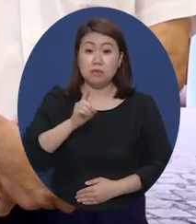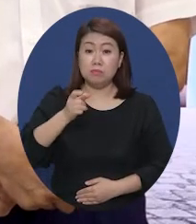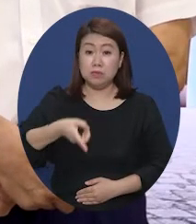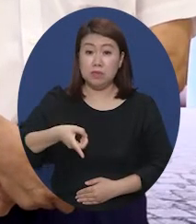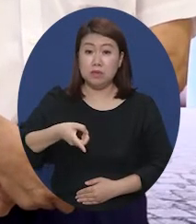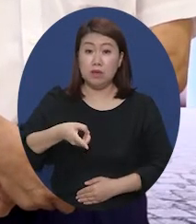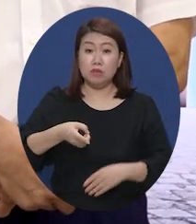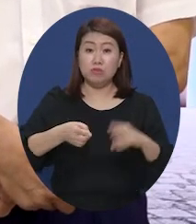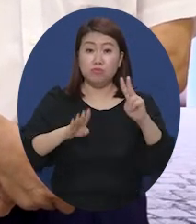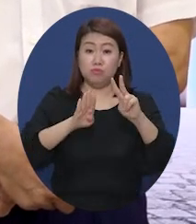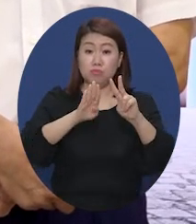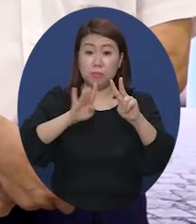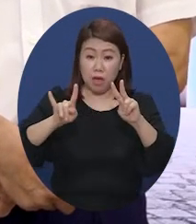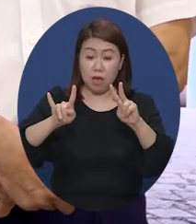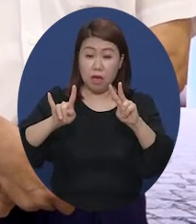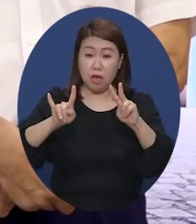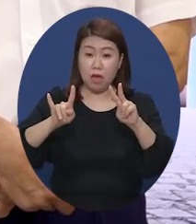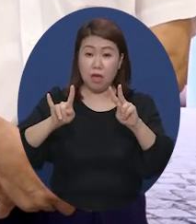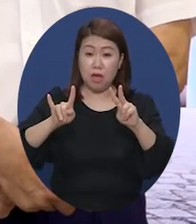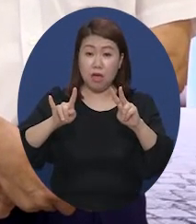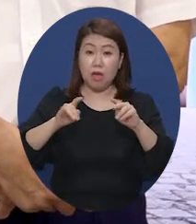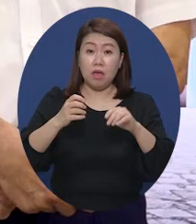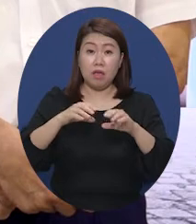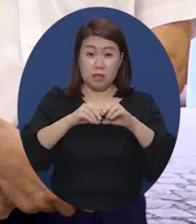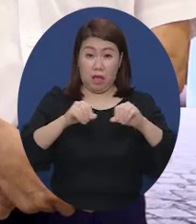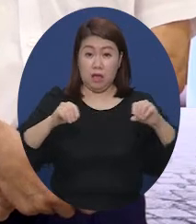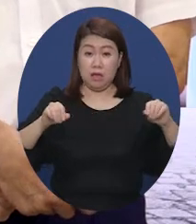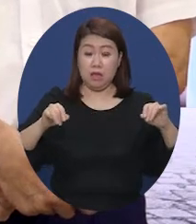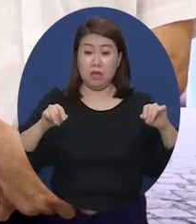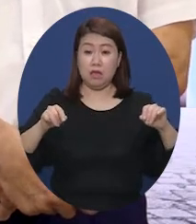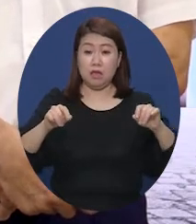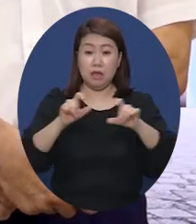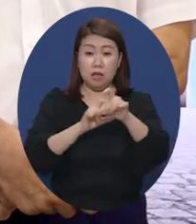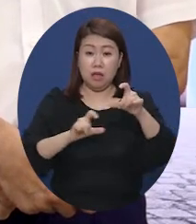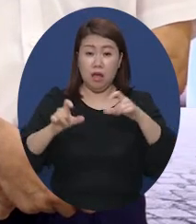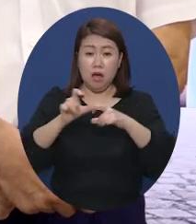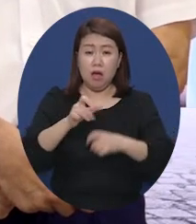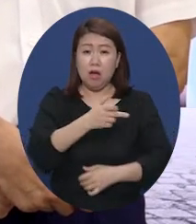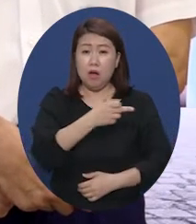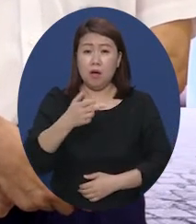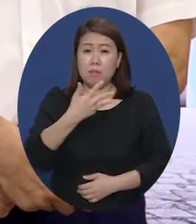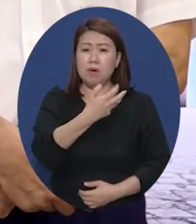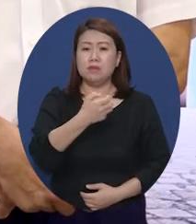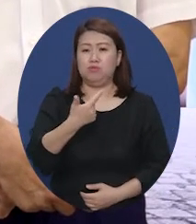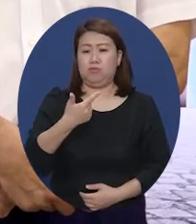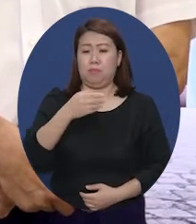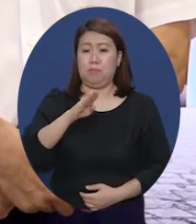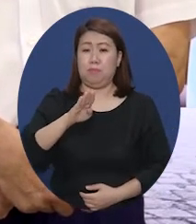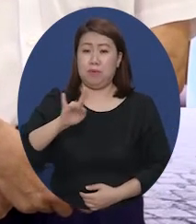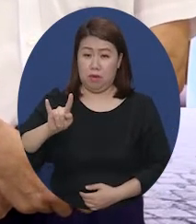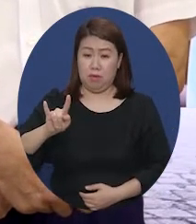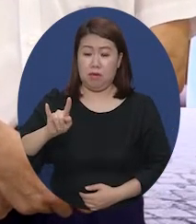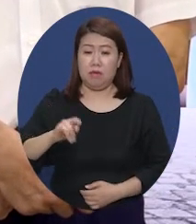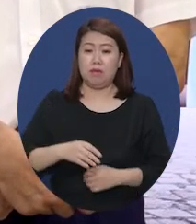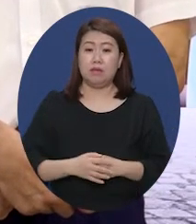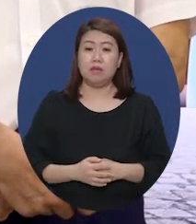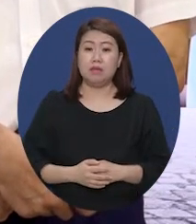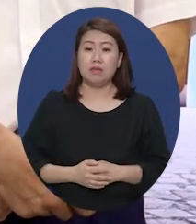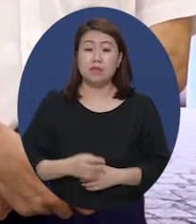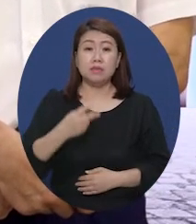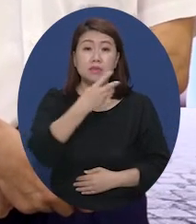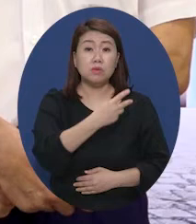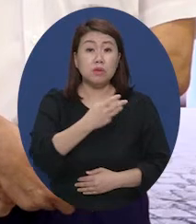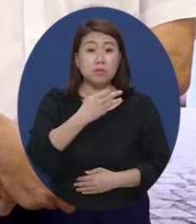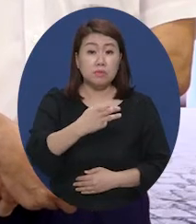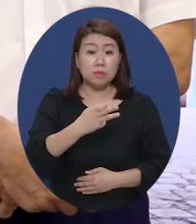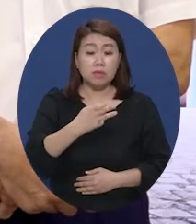GDP의 2배나 되고 우리나라 전체 면적의 86배나 되는 엄청나게 큰 나라입니다. 그리고